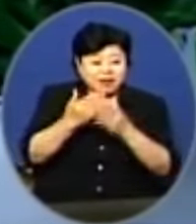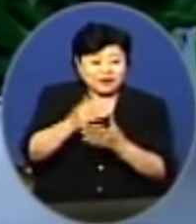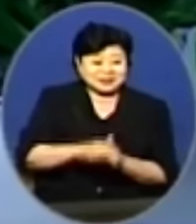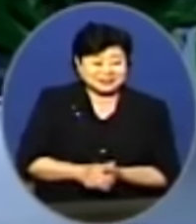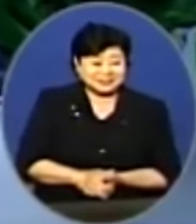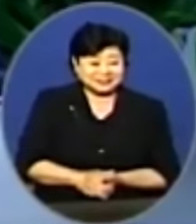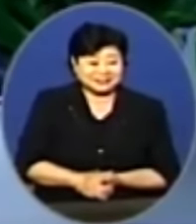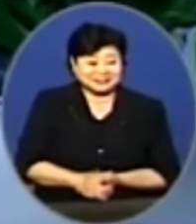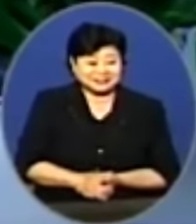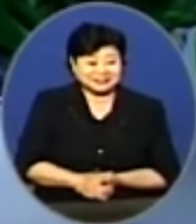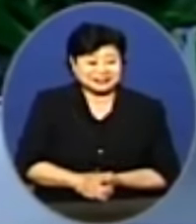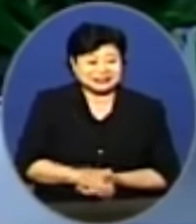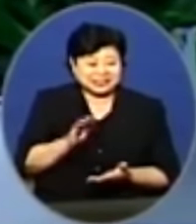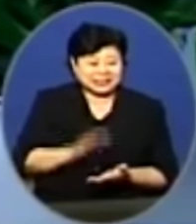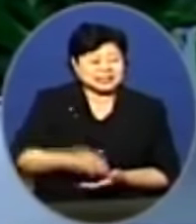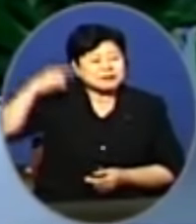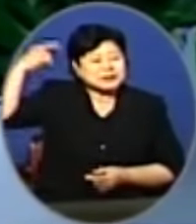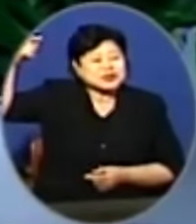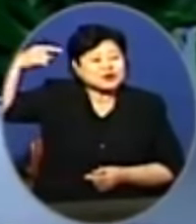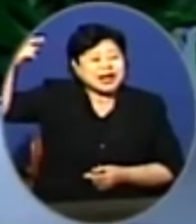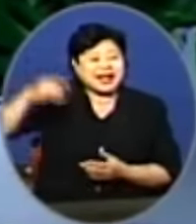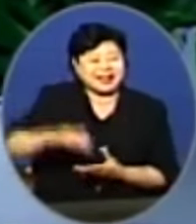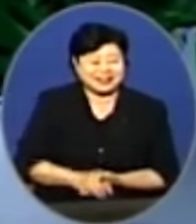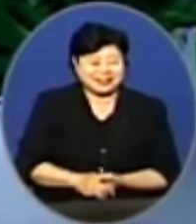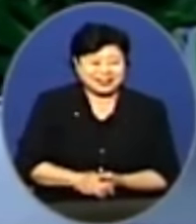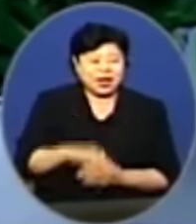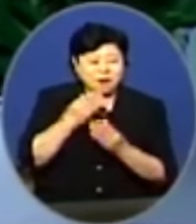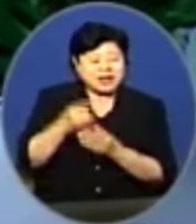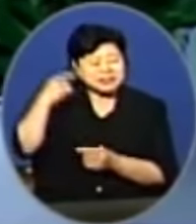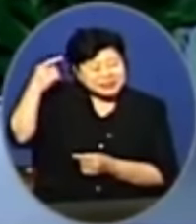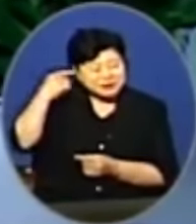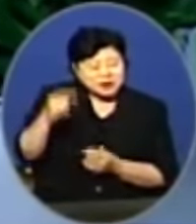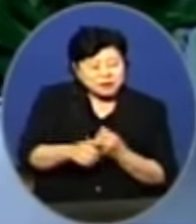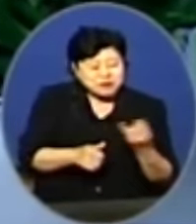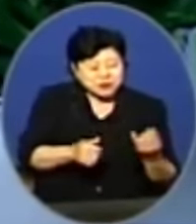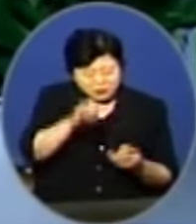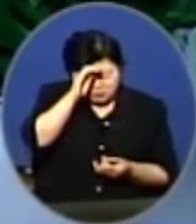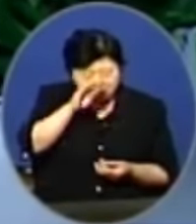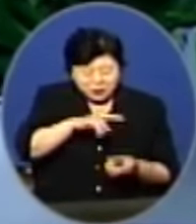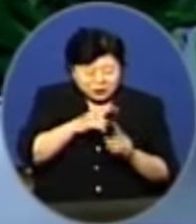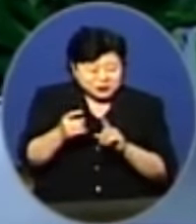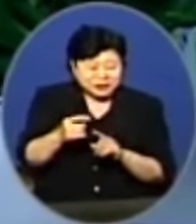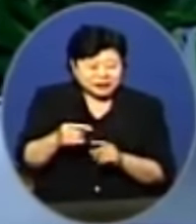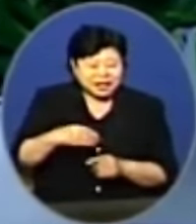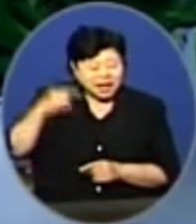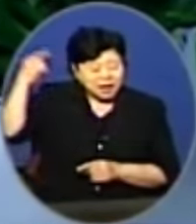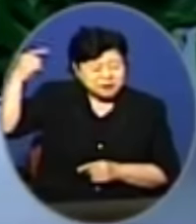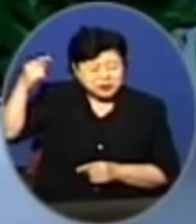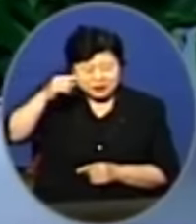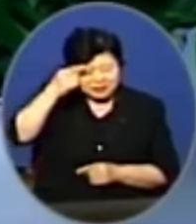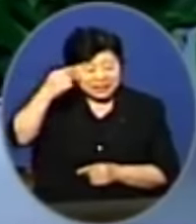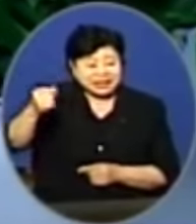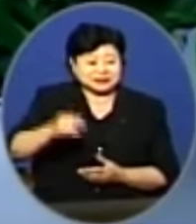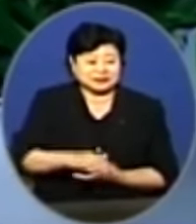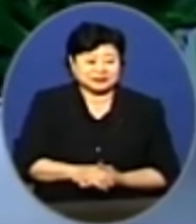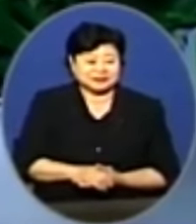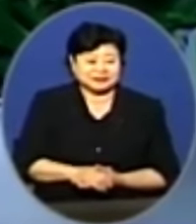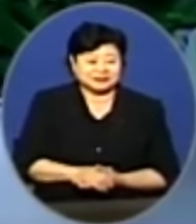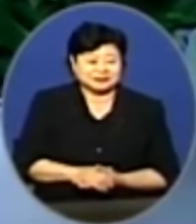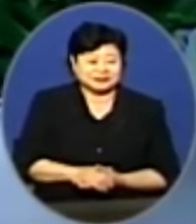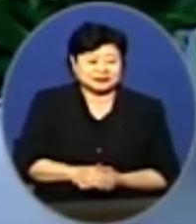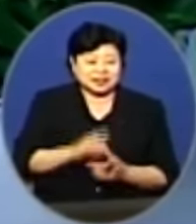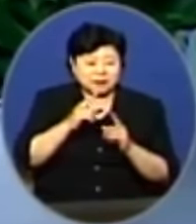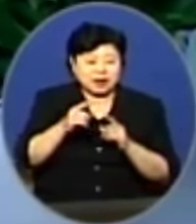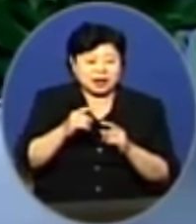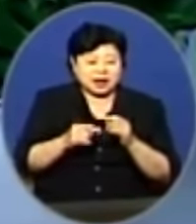나와요. 아야 이제 미쳤구나. 마누라 고치려 왔다가 이제 정신병자가 되어서 돌아야 돼. 그게 근데